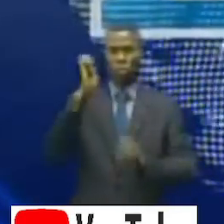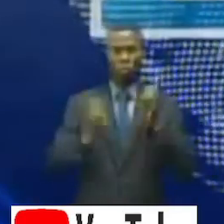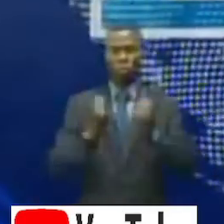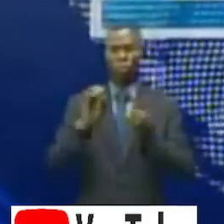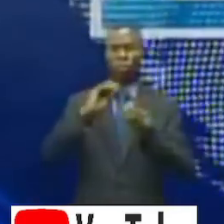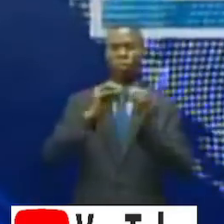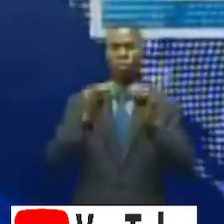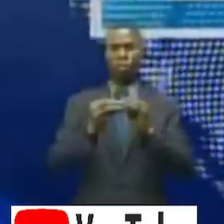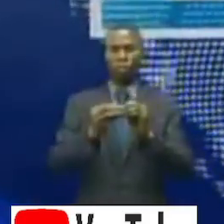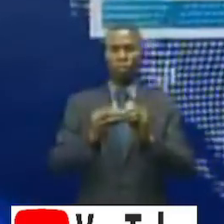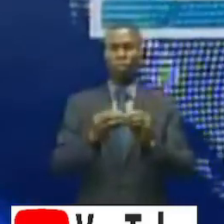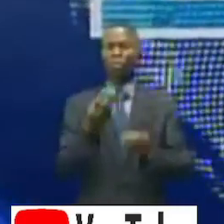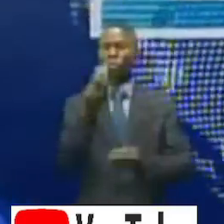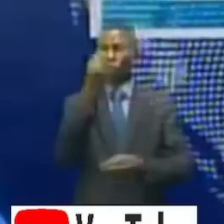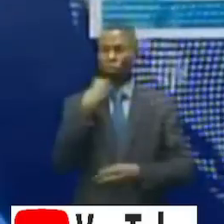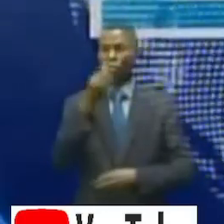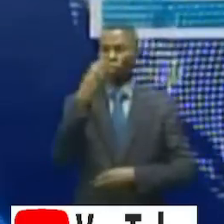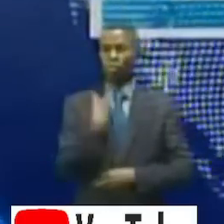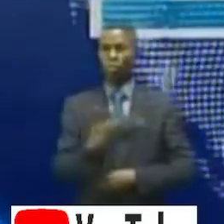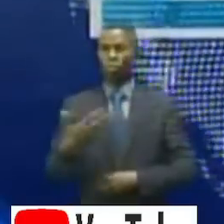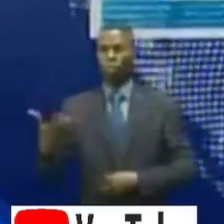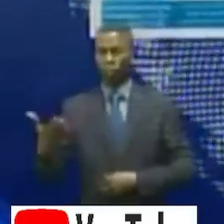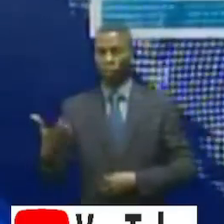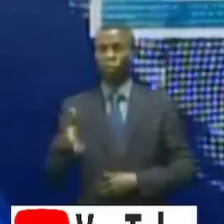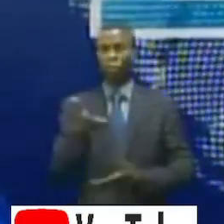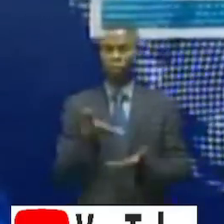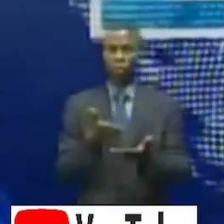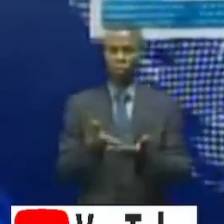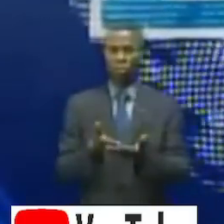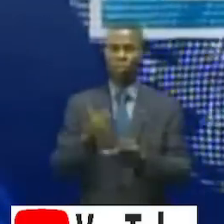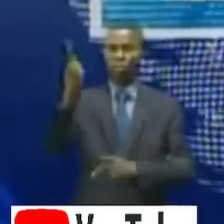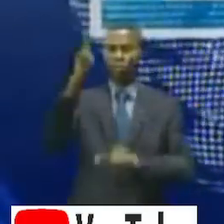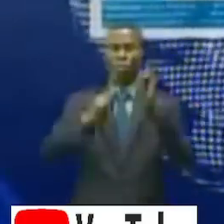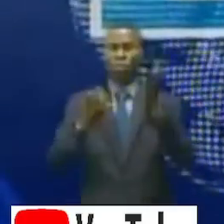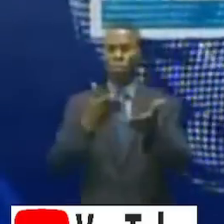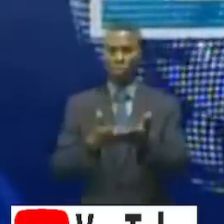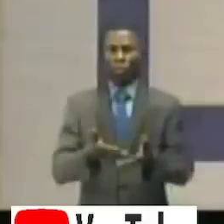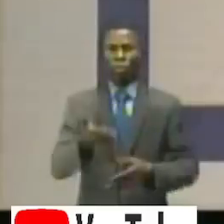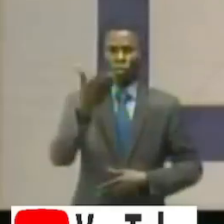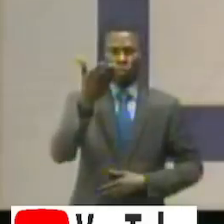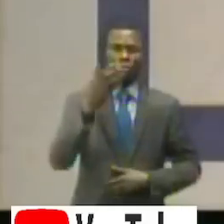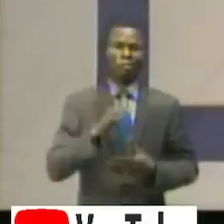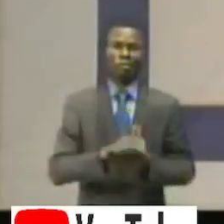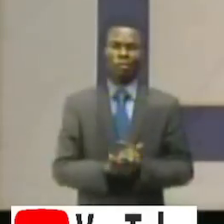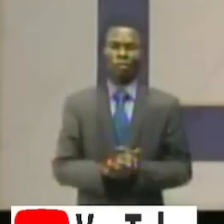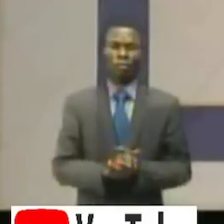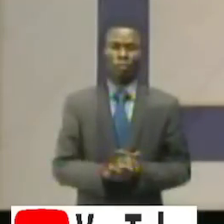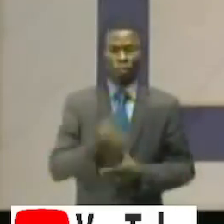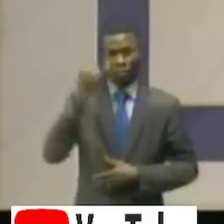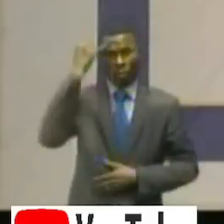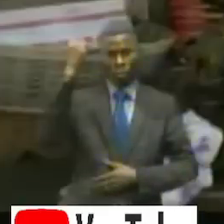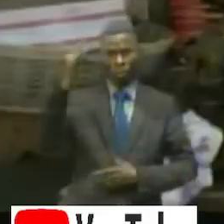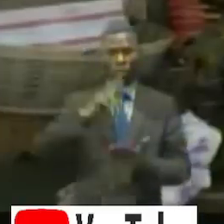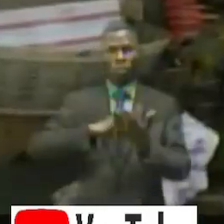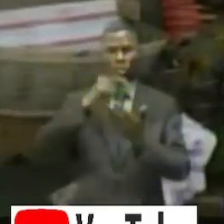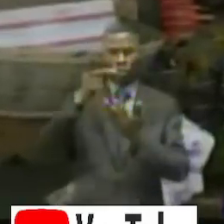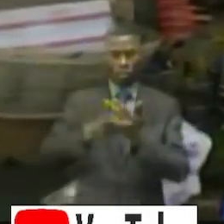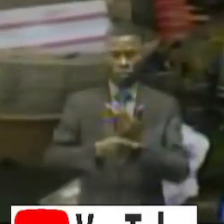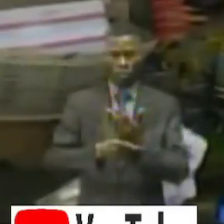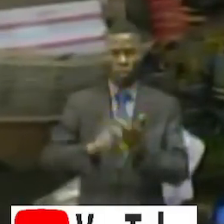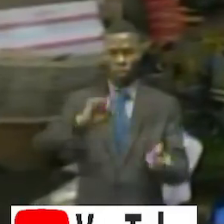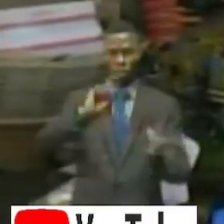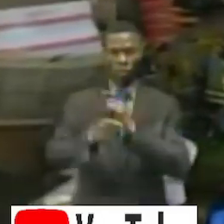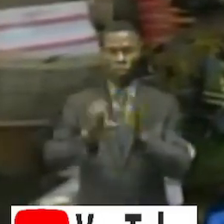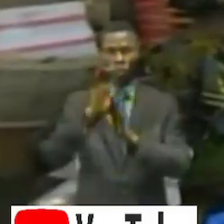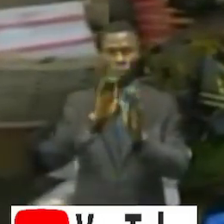de consommation des denrées alimentaires par la population. Diane Balaka. dans le cadre d'un programme d'amélioration